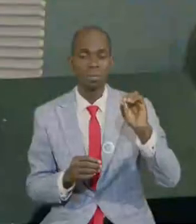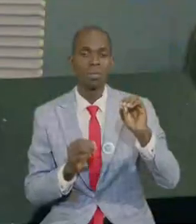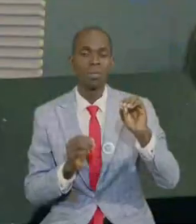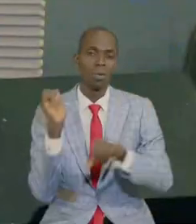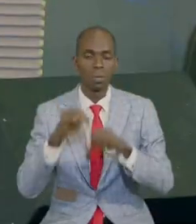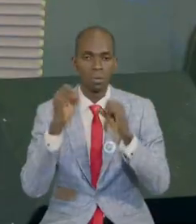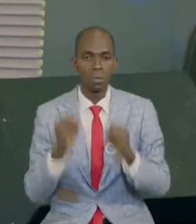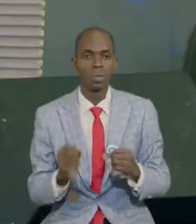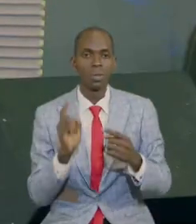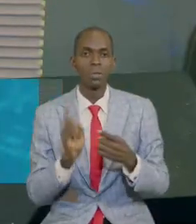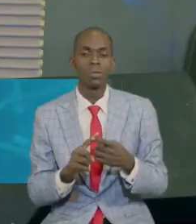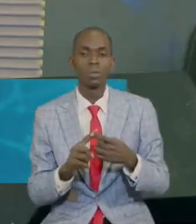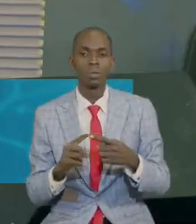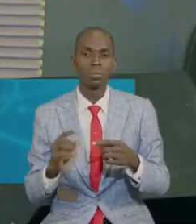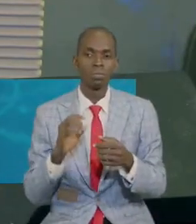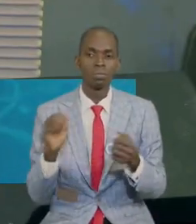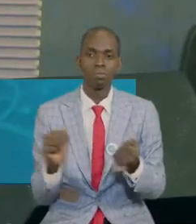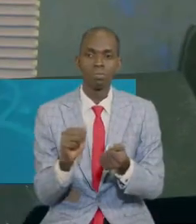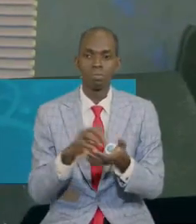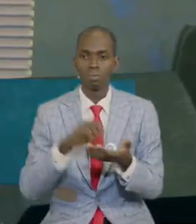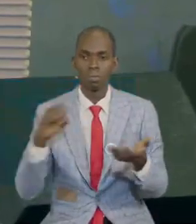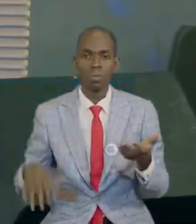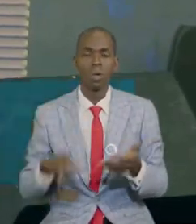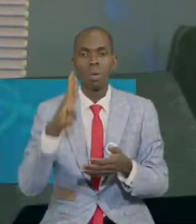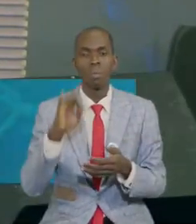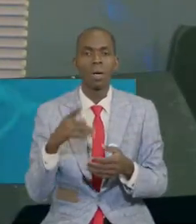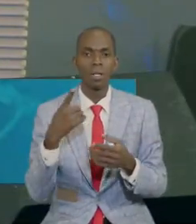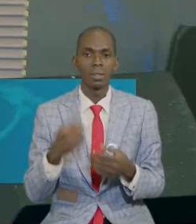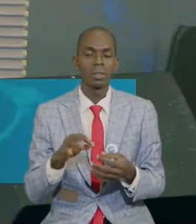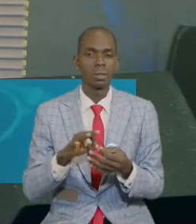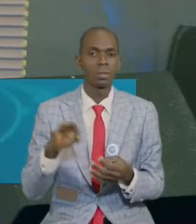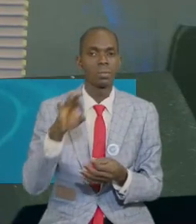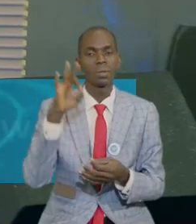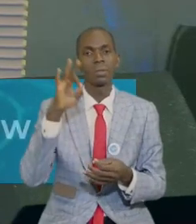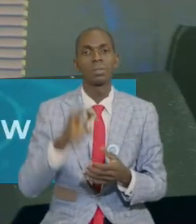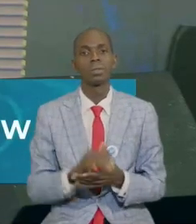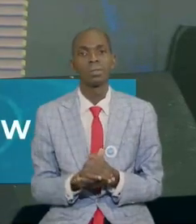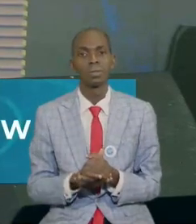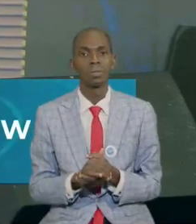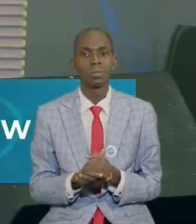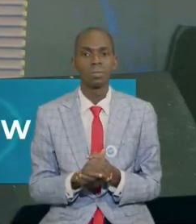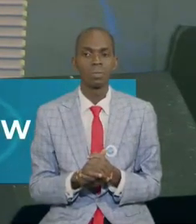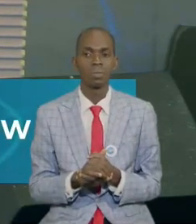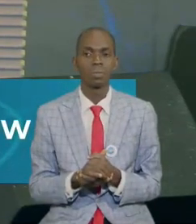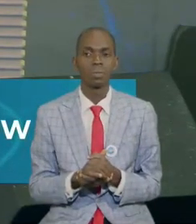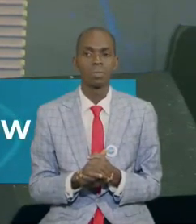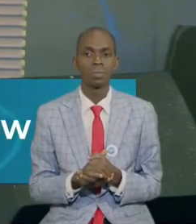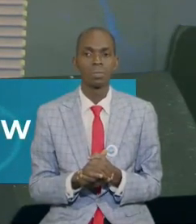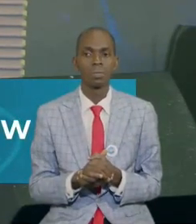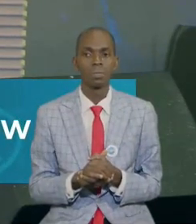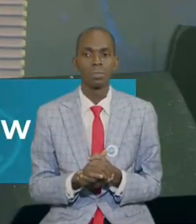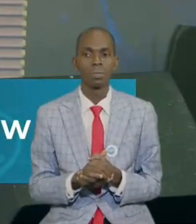to overthrow by the Spirit. Deuxièmement, la puissance triomphante pour renverser par